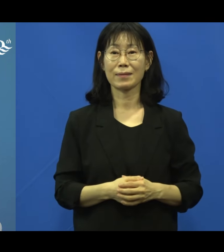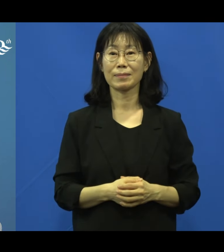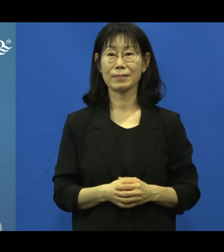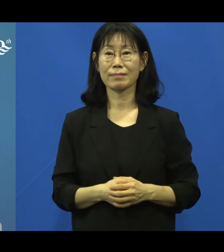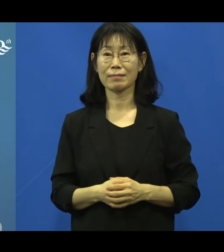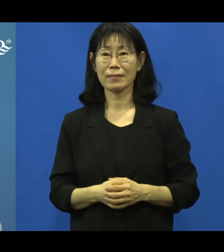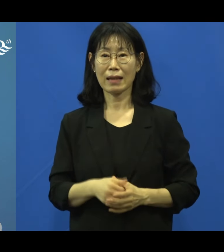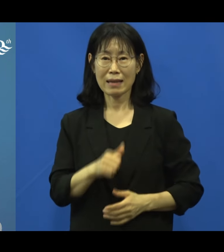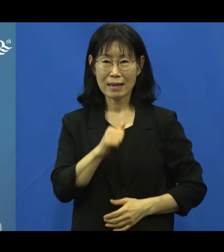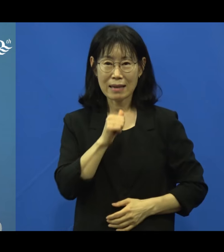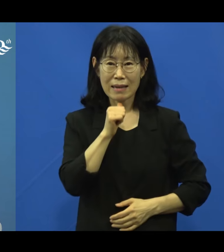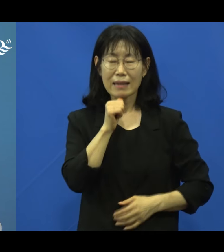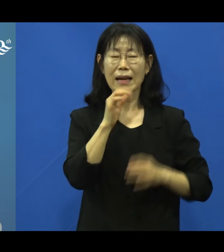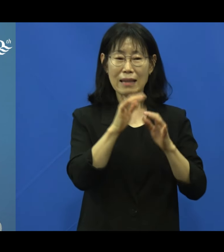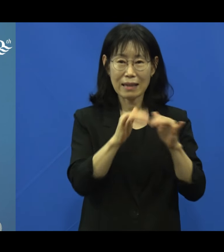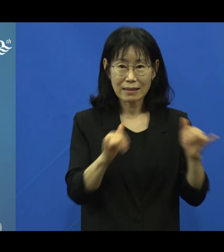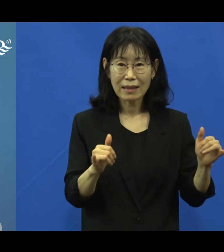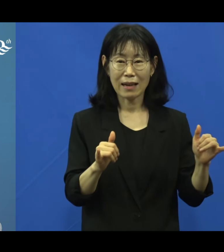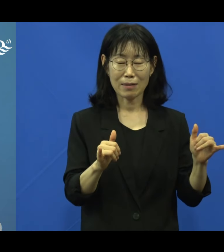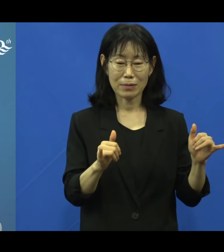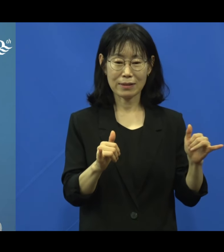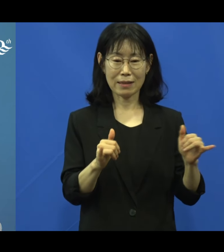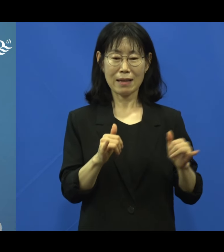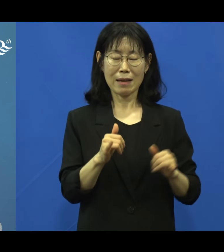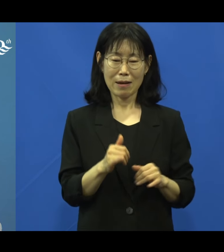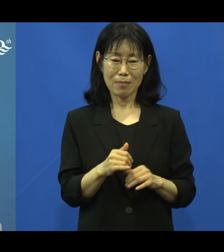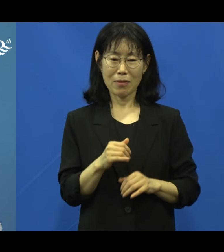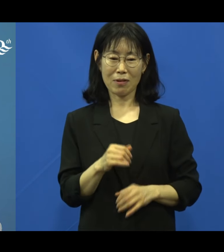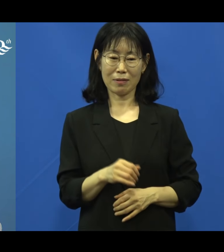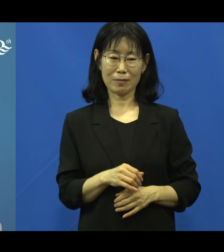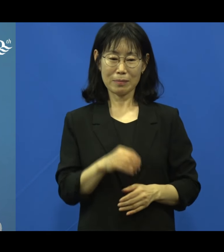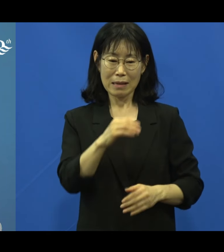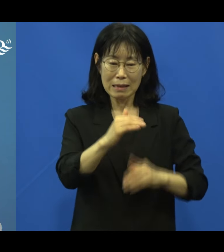돈이 좀 없는 분들은 막 걸어 올라가서 위에 가서 사야 되고,